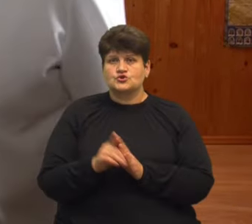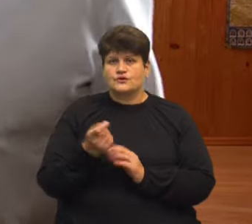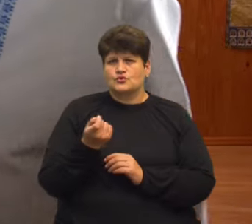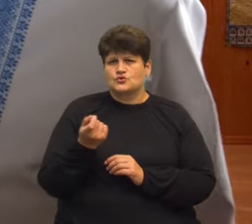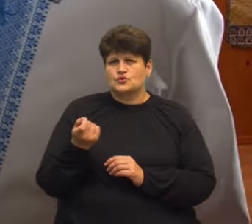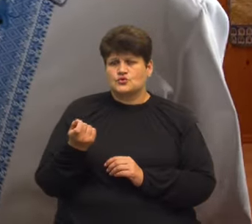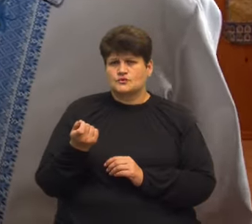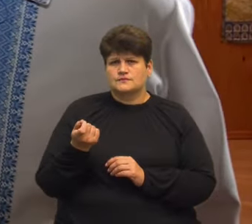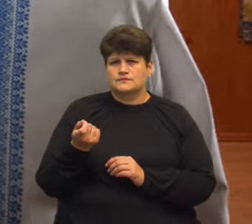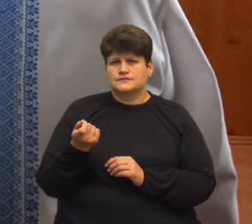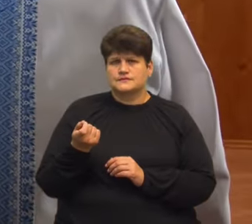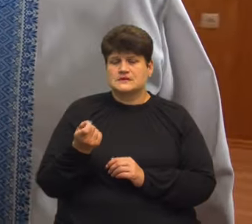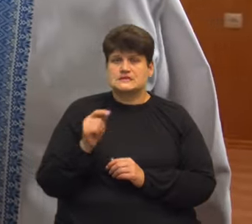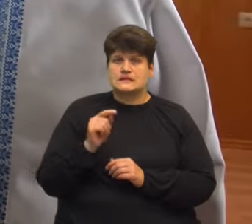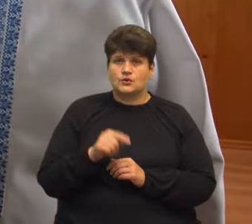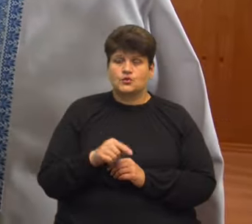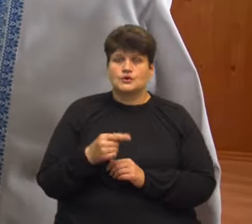із такої